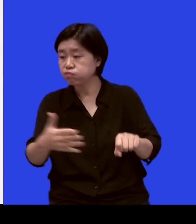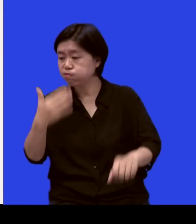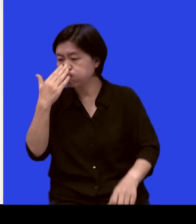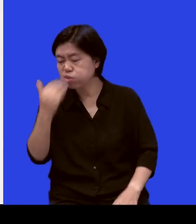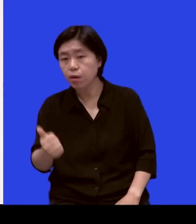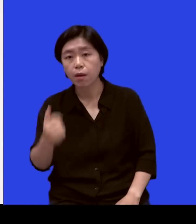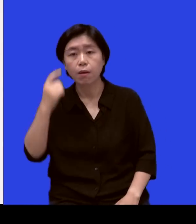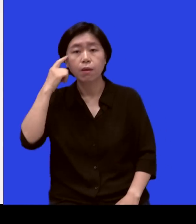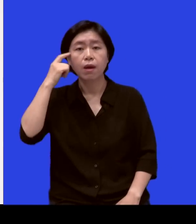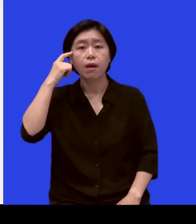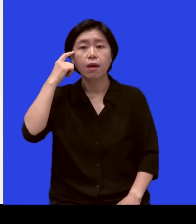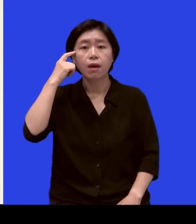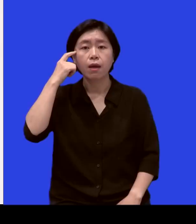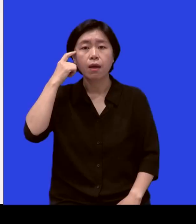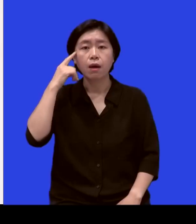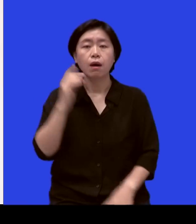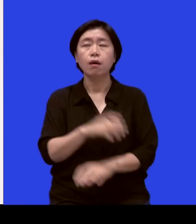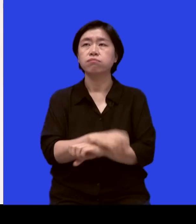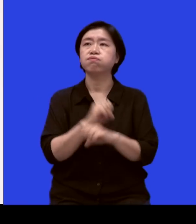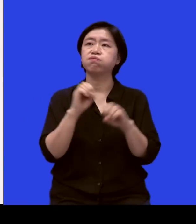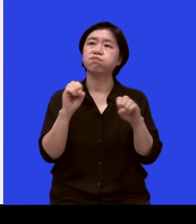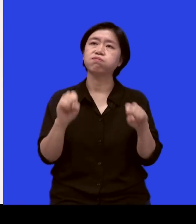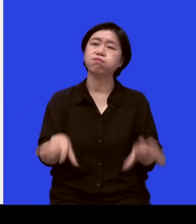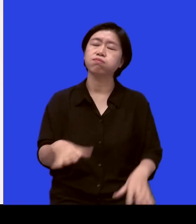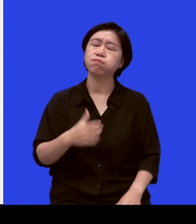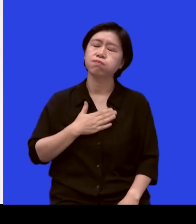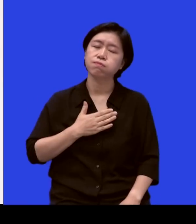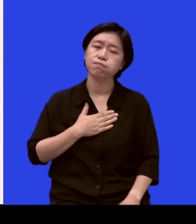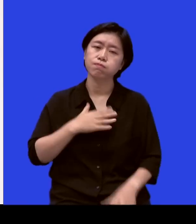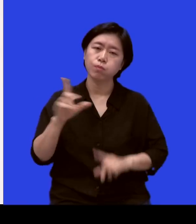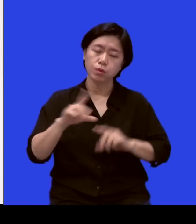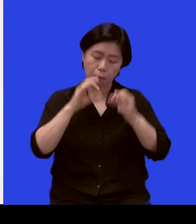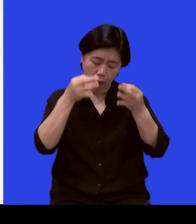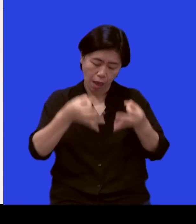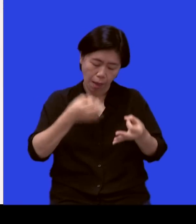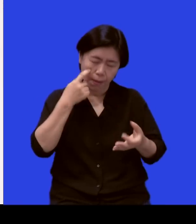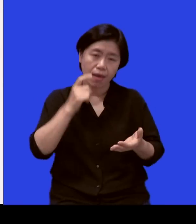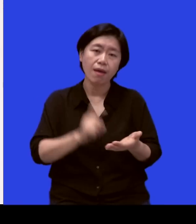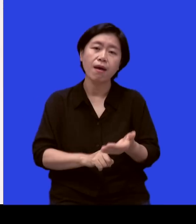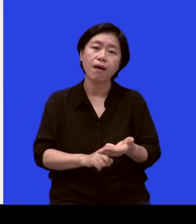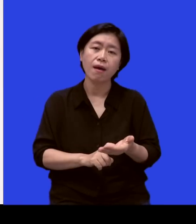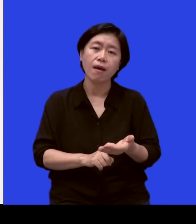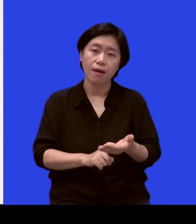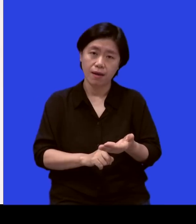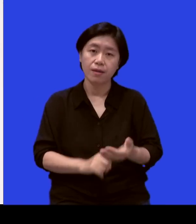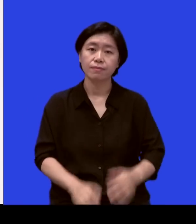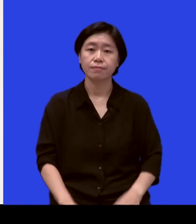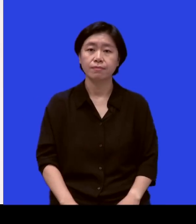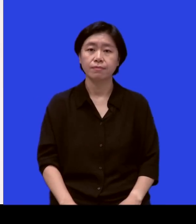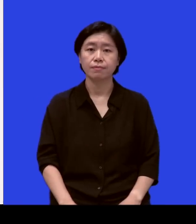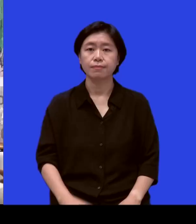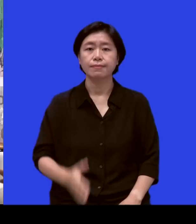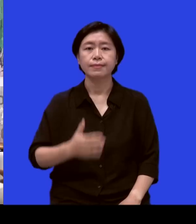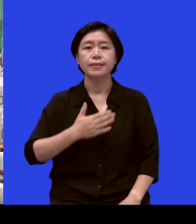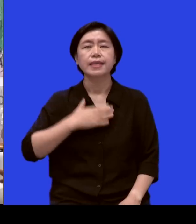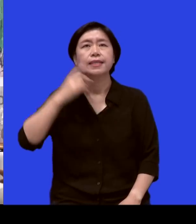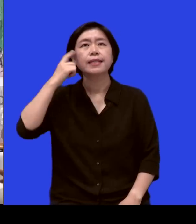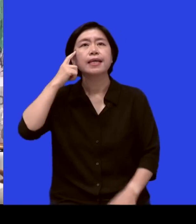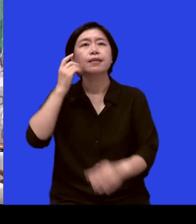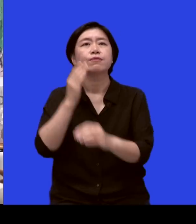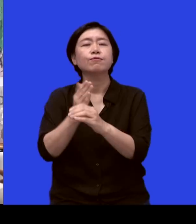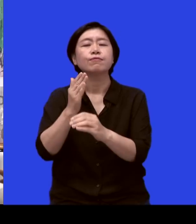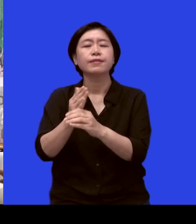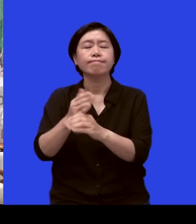허탈함 속에서 발견되는 내 자신이 있더라고. 왜냐면 내가 그렇게 열심히 했던 것 중에 하나가 나의 의분에 의존했던